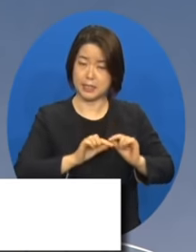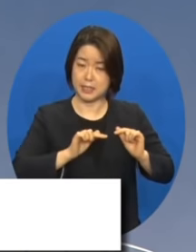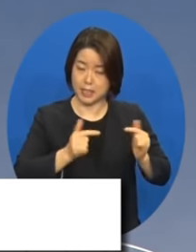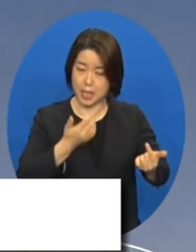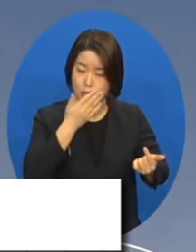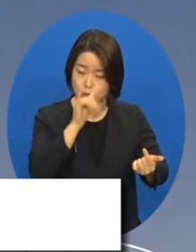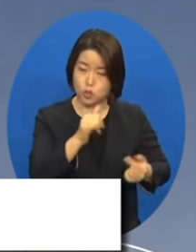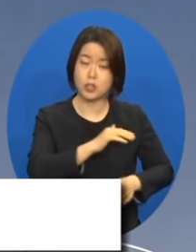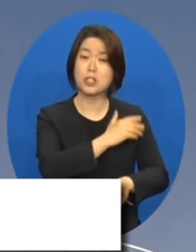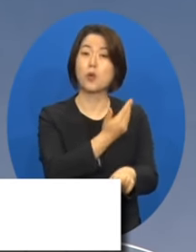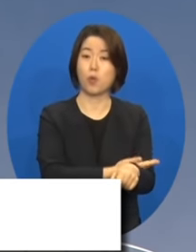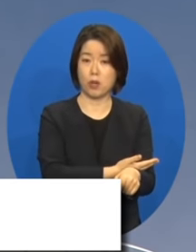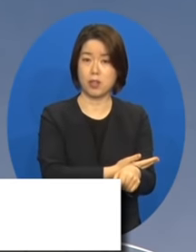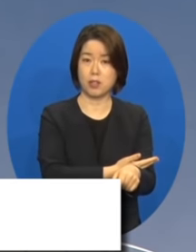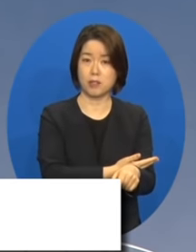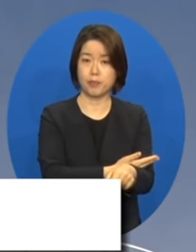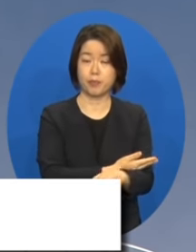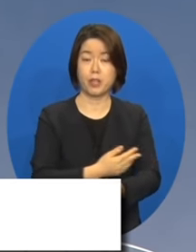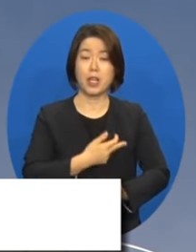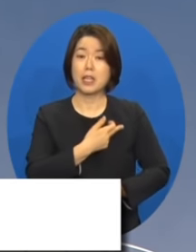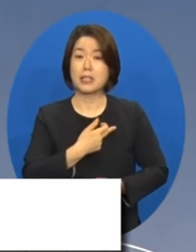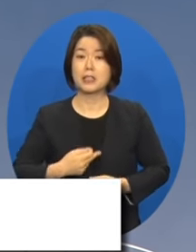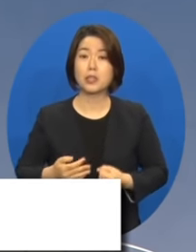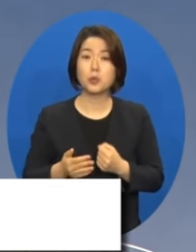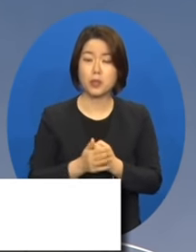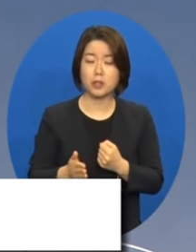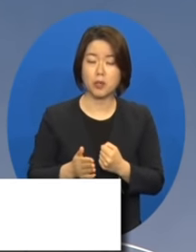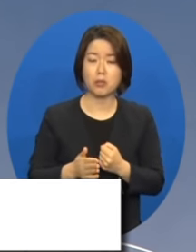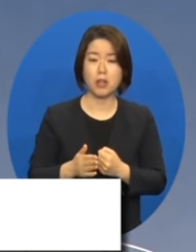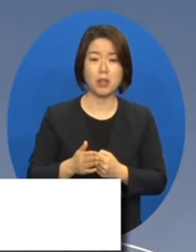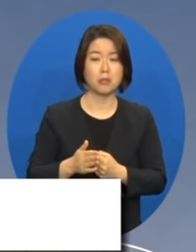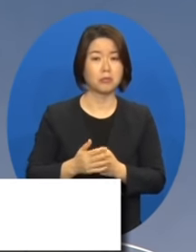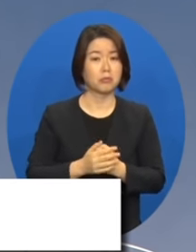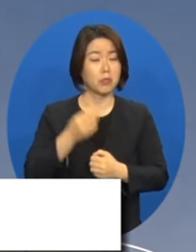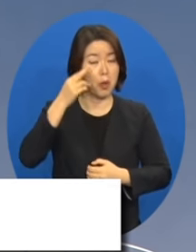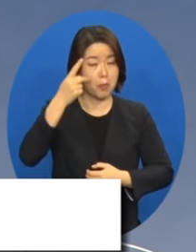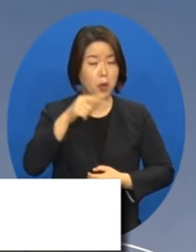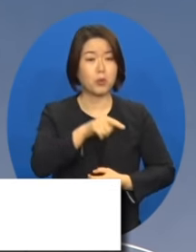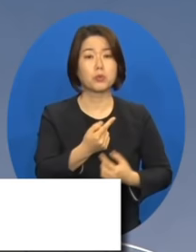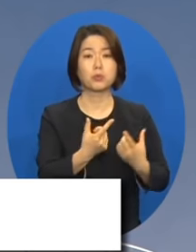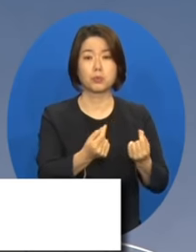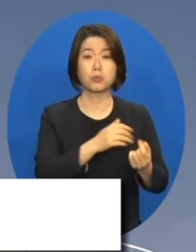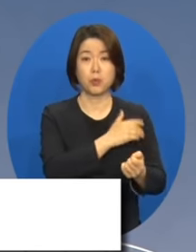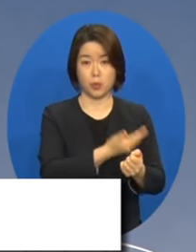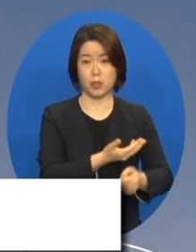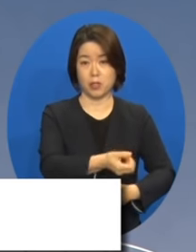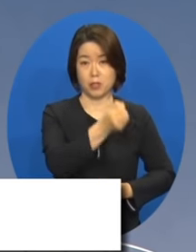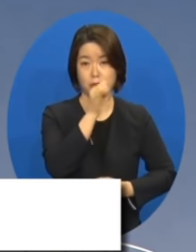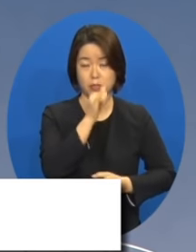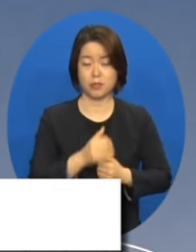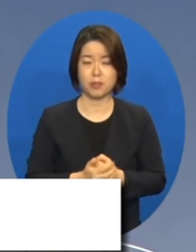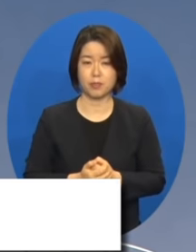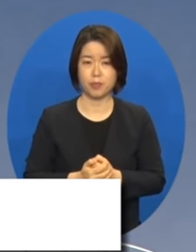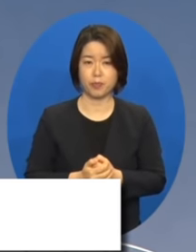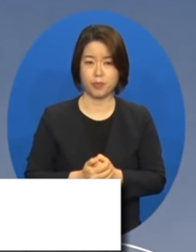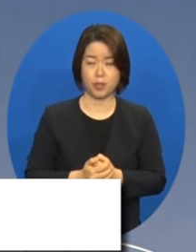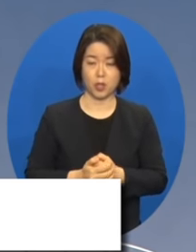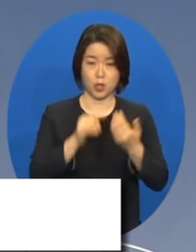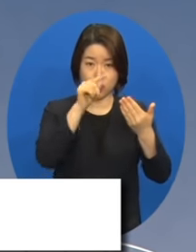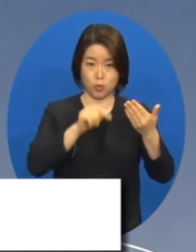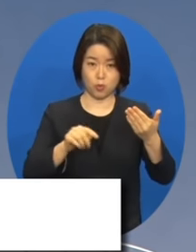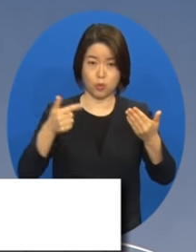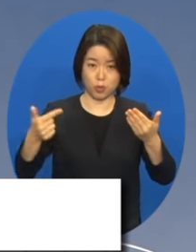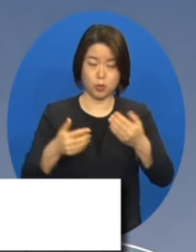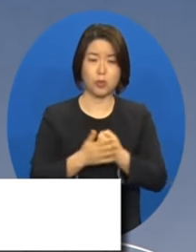4 도니까 사도 바울도 그런 권한이 있는 거죠 6절에서 이렇게 말합니다 나와 바라봐 에게 많은